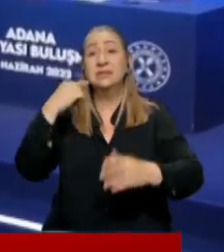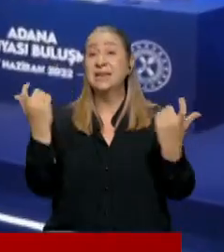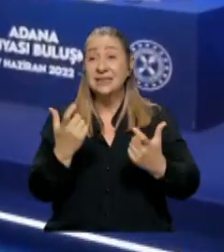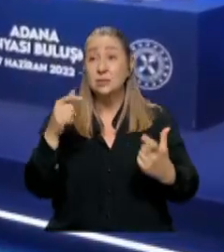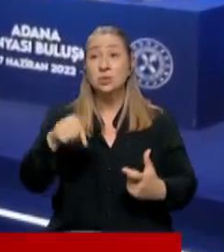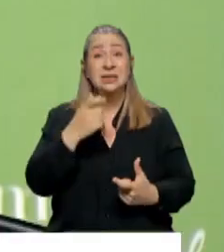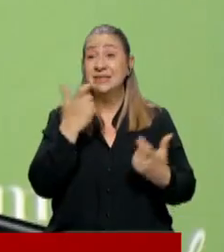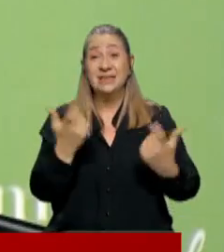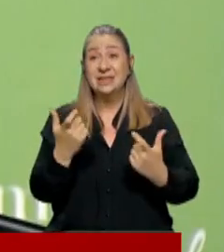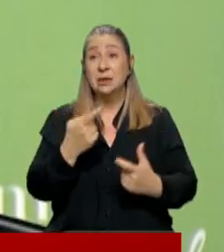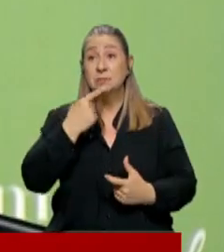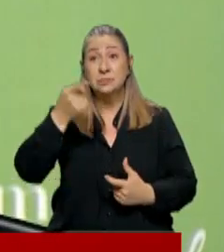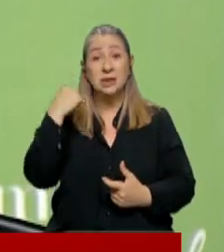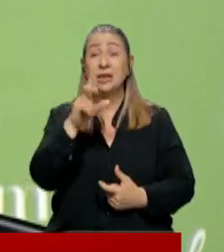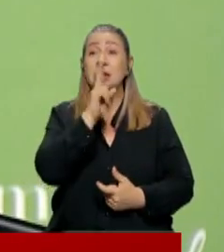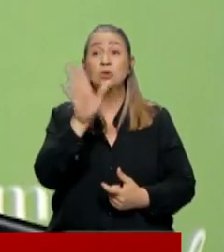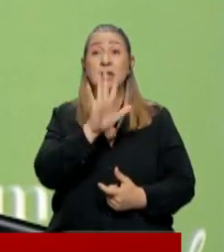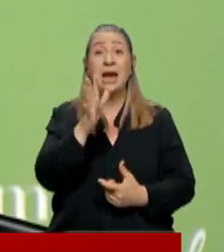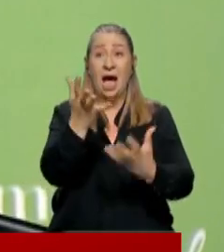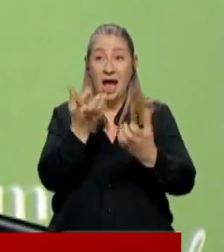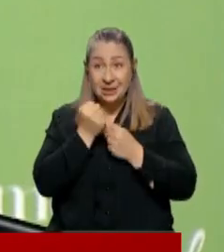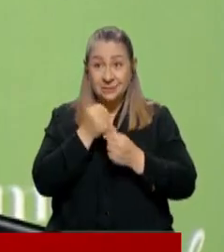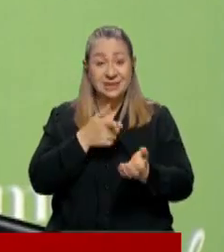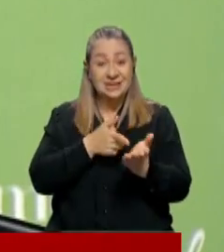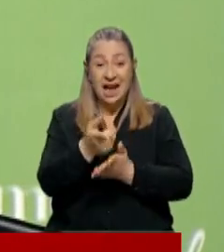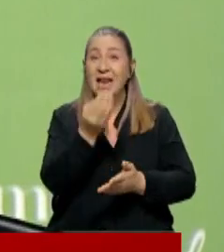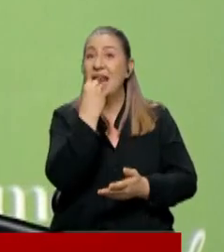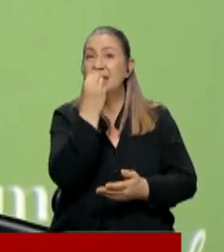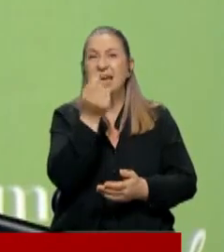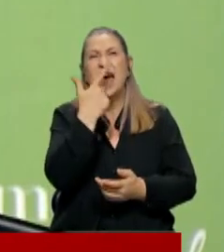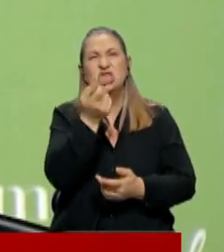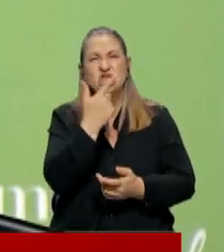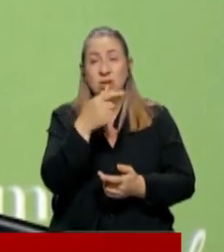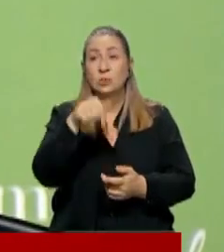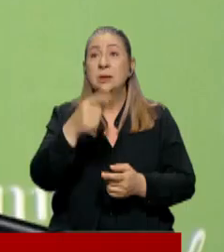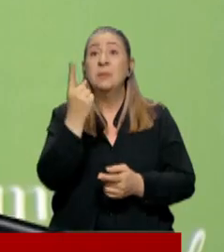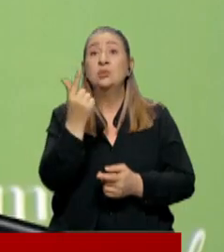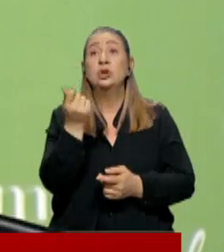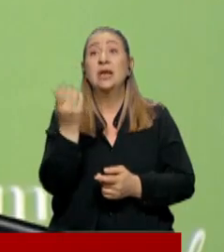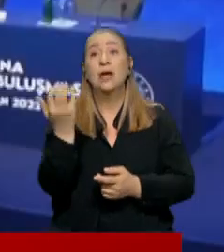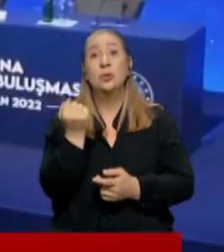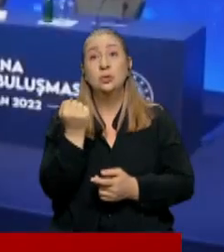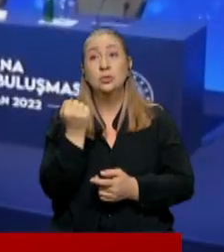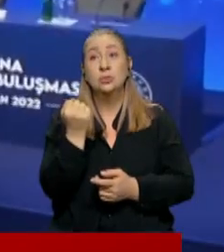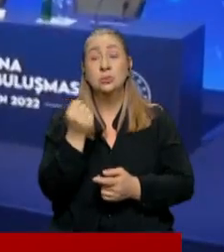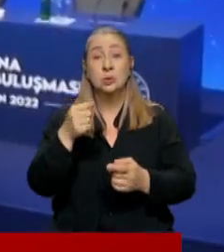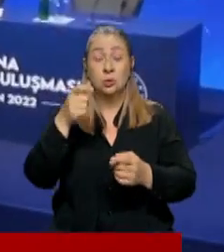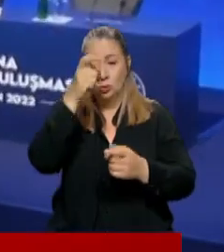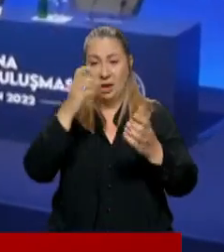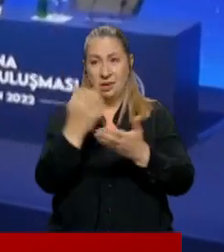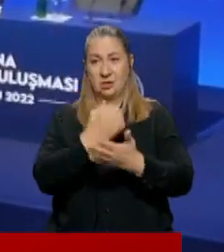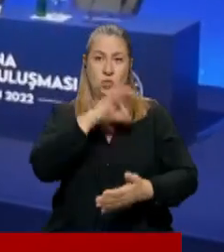bu yıl neredesiniz? Geçen sene 250'ye aldığımız zirai ilacı bu sene 1,5 liraya alıyoruz. Ülke